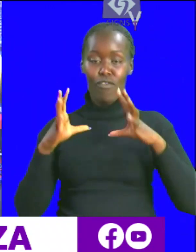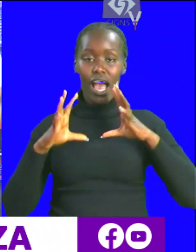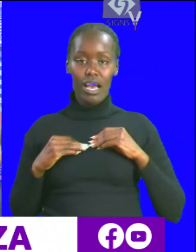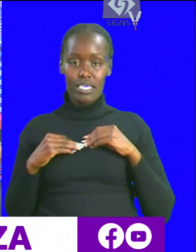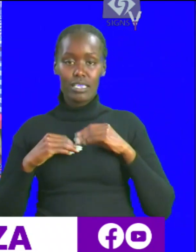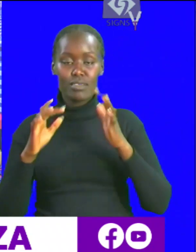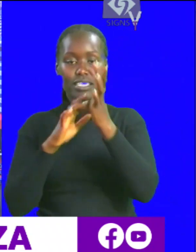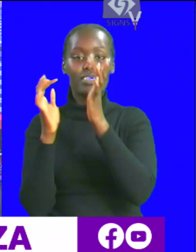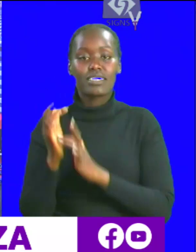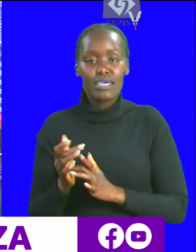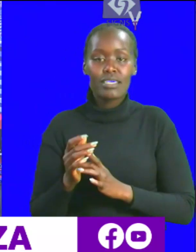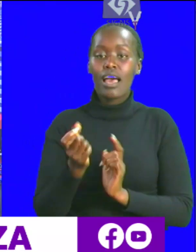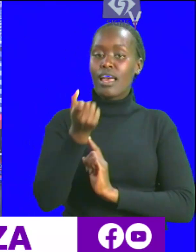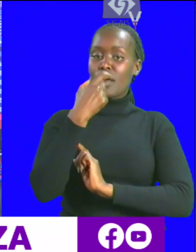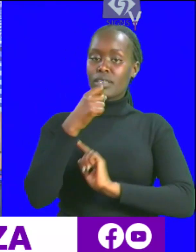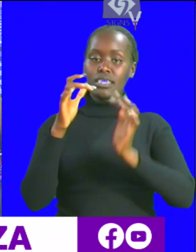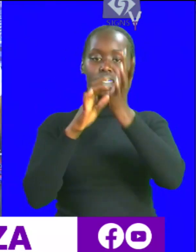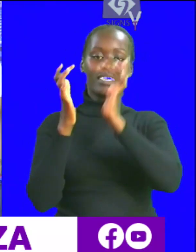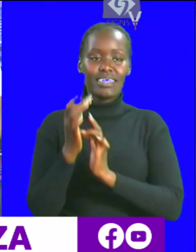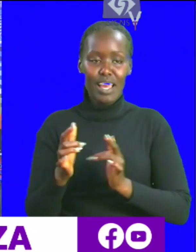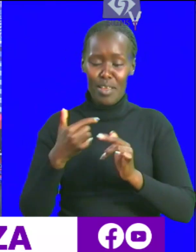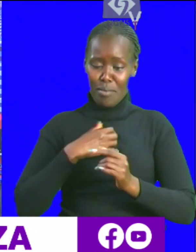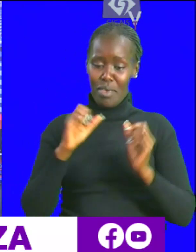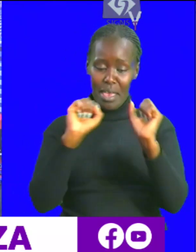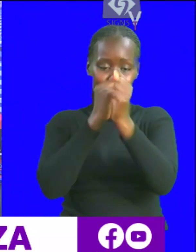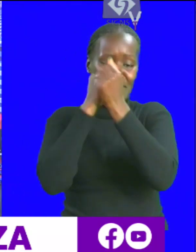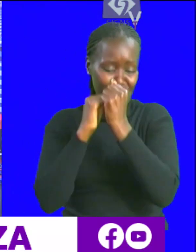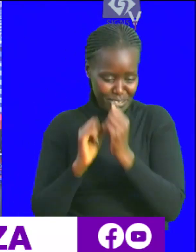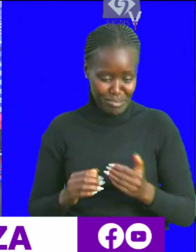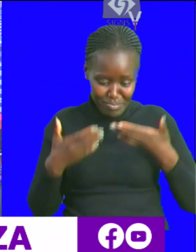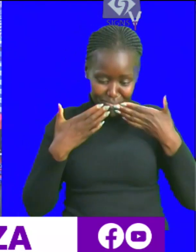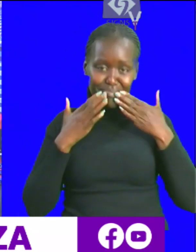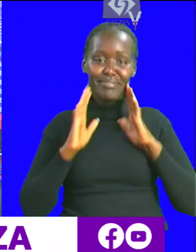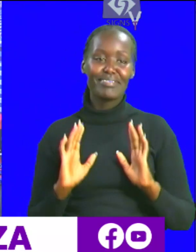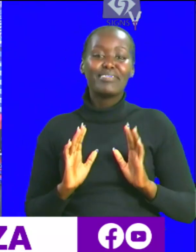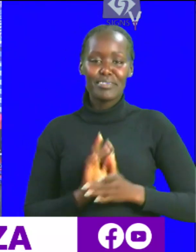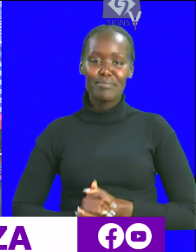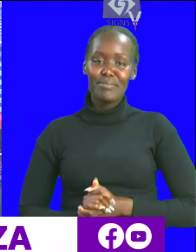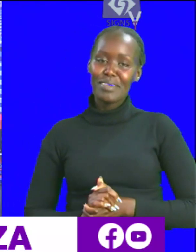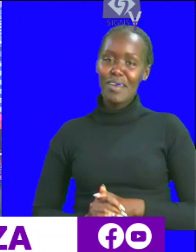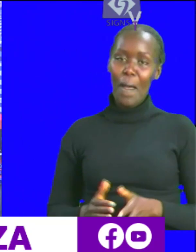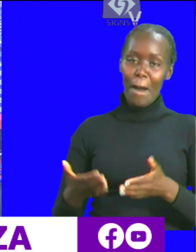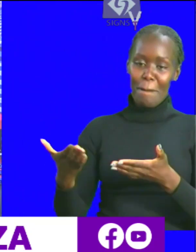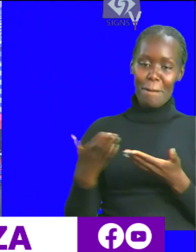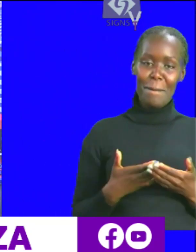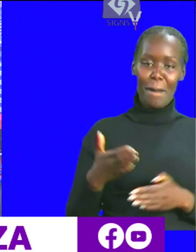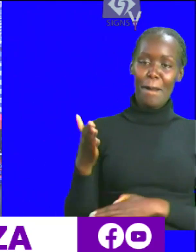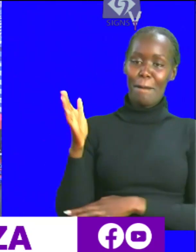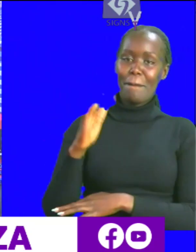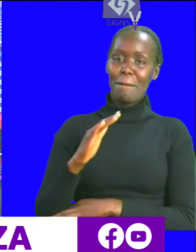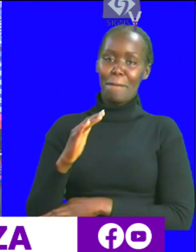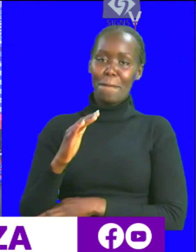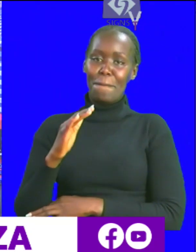hizo reasons kadha. Kabisa. Victor, tuambie. Nebukadineza kwa metulia. Unapenda tu yo